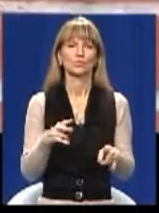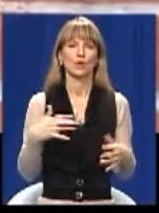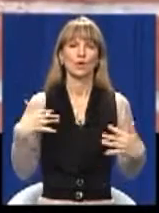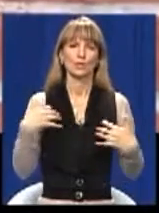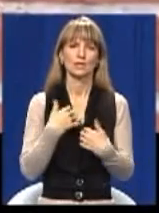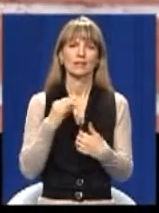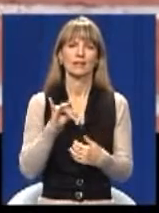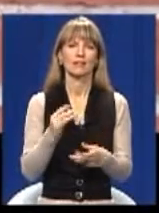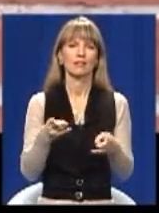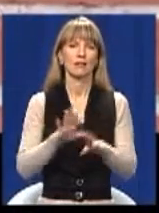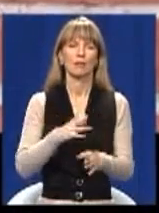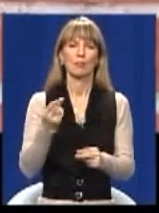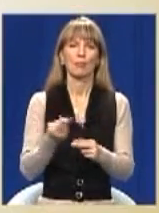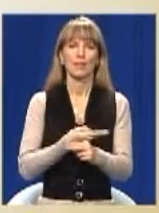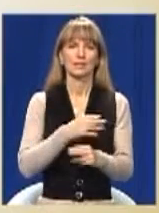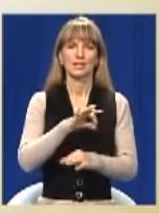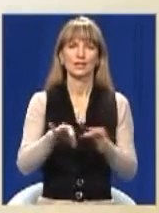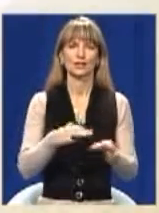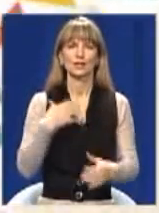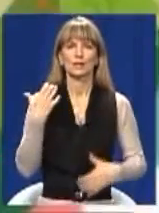не залишитись без зайвих турбот.